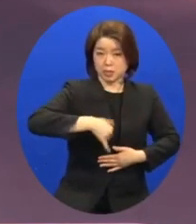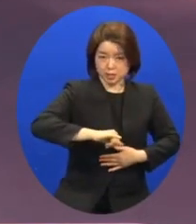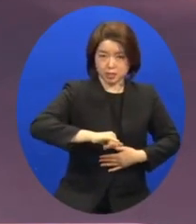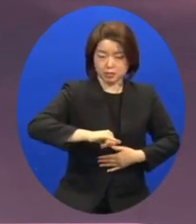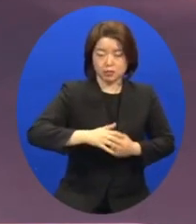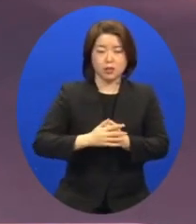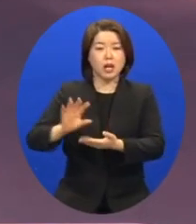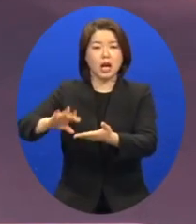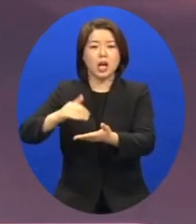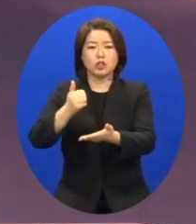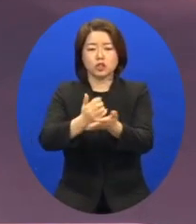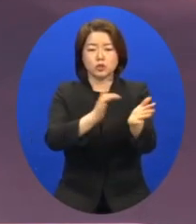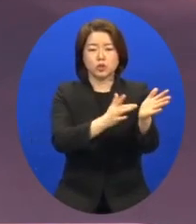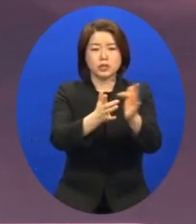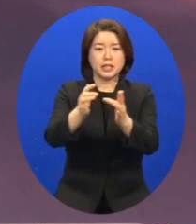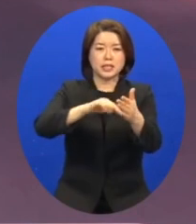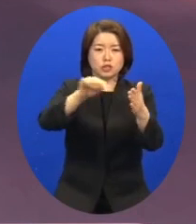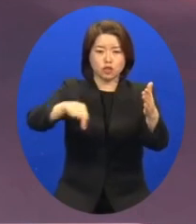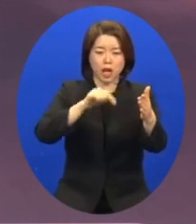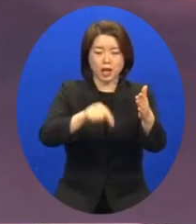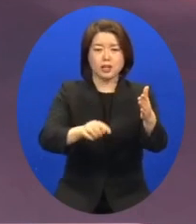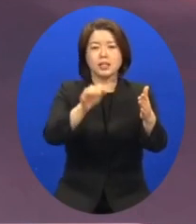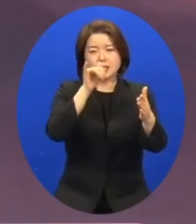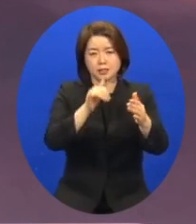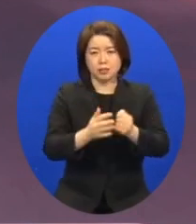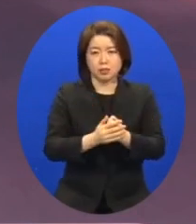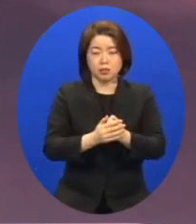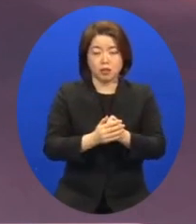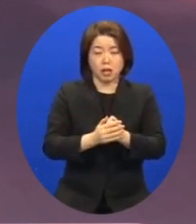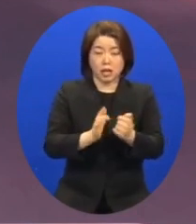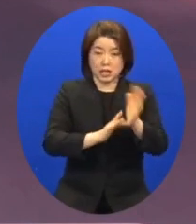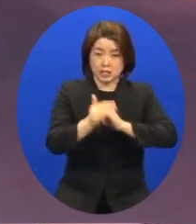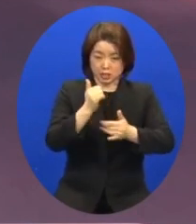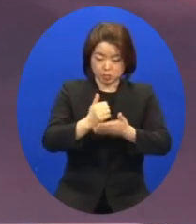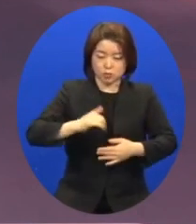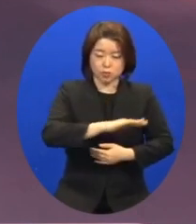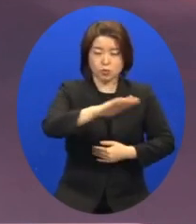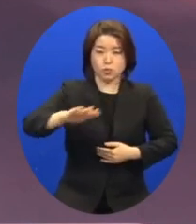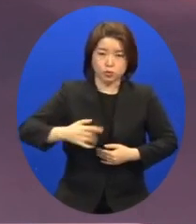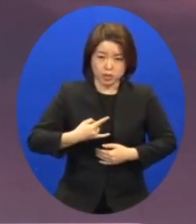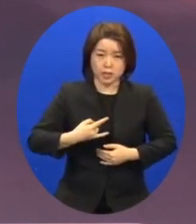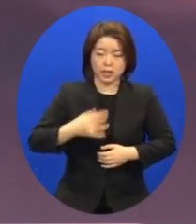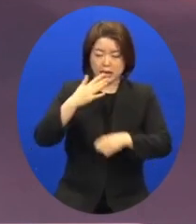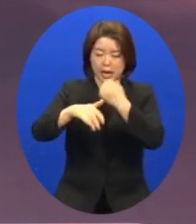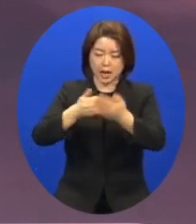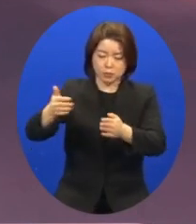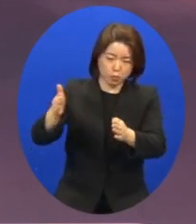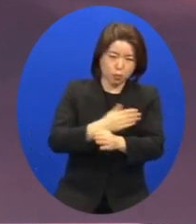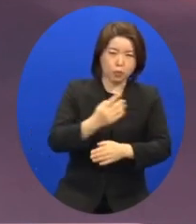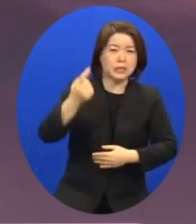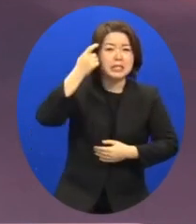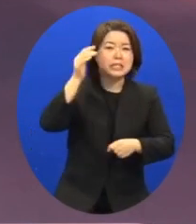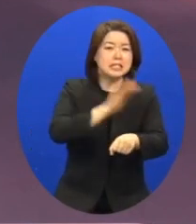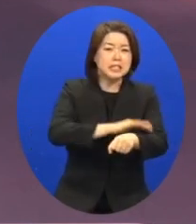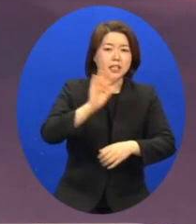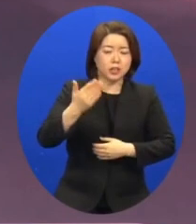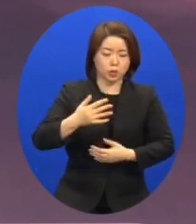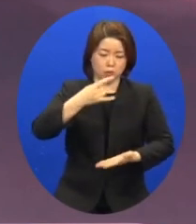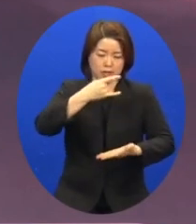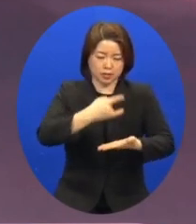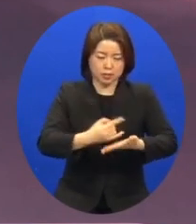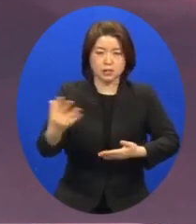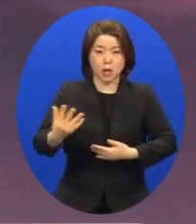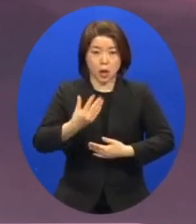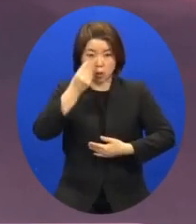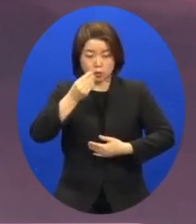그리스도 예수 안에 있습니다 그는 우리에게 하나님으로부터 오는 지혜가 되시며 의와 거룩함과